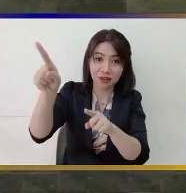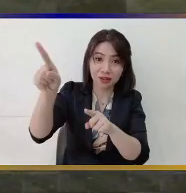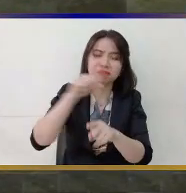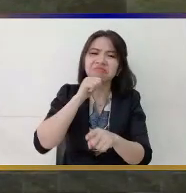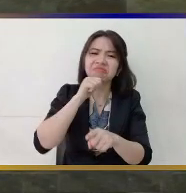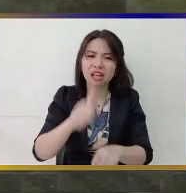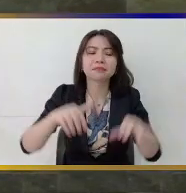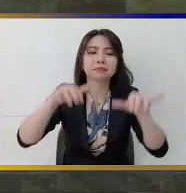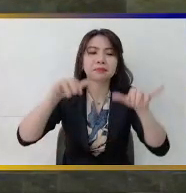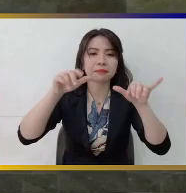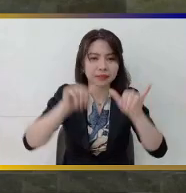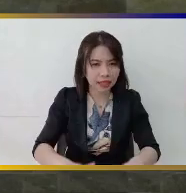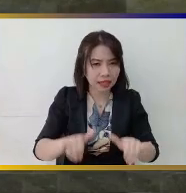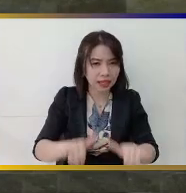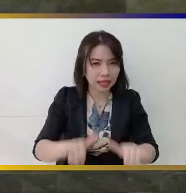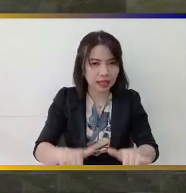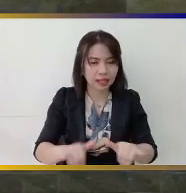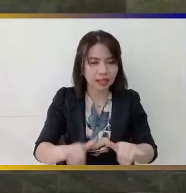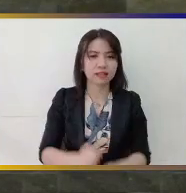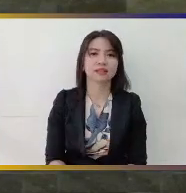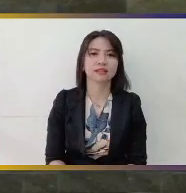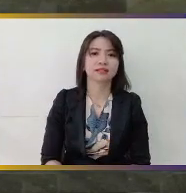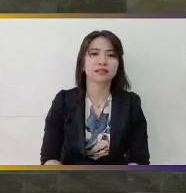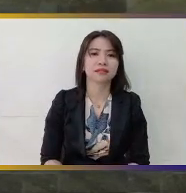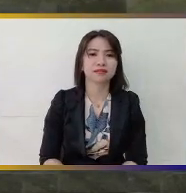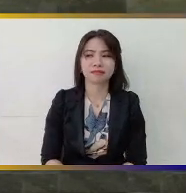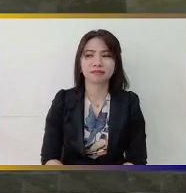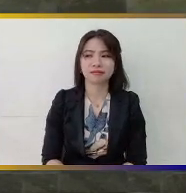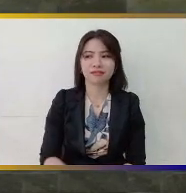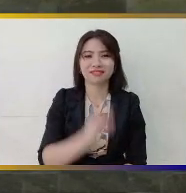sa atin, sa Pilipinas, sumpungin.